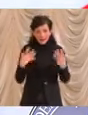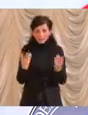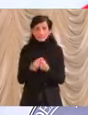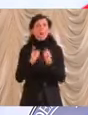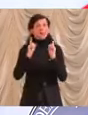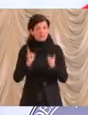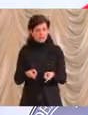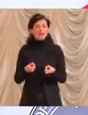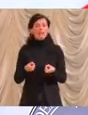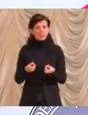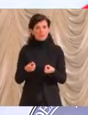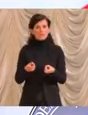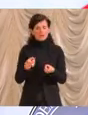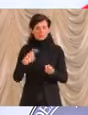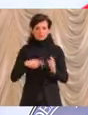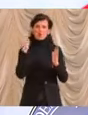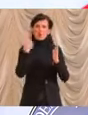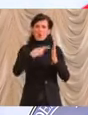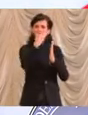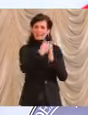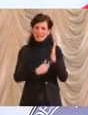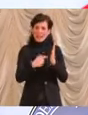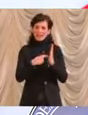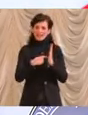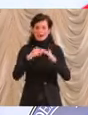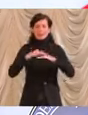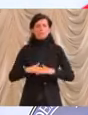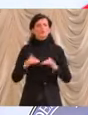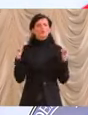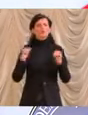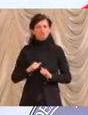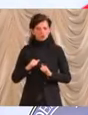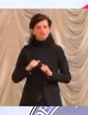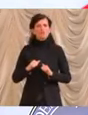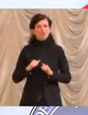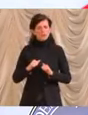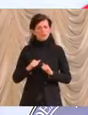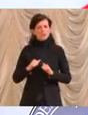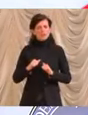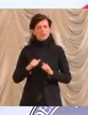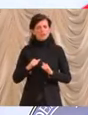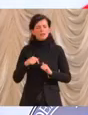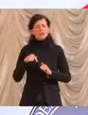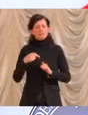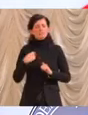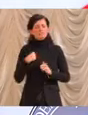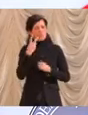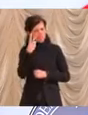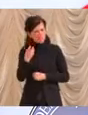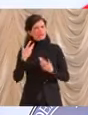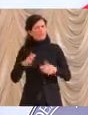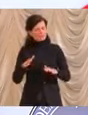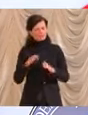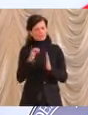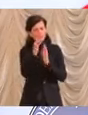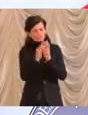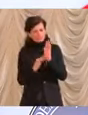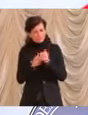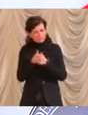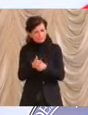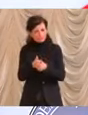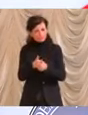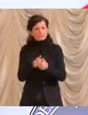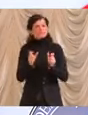cui nell'ordinanza della Protezione Civile noi abbiamo anche previsto delle misure rafforzate per favorire